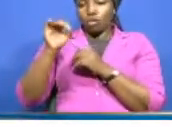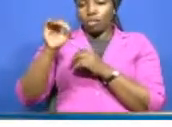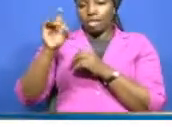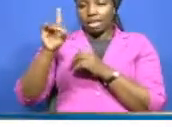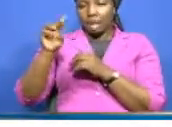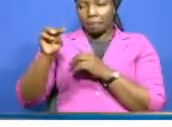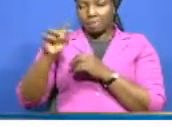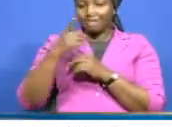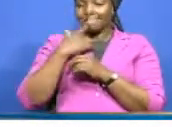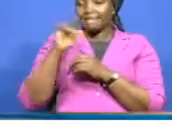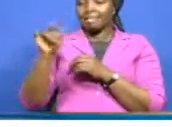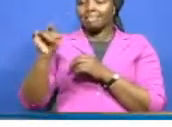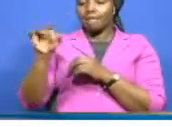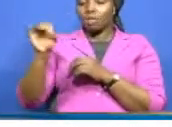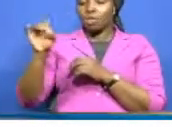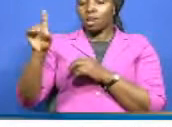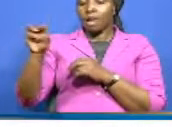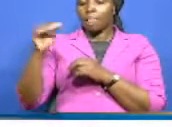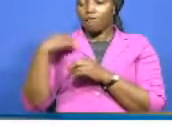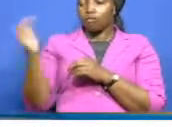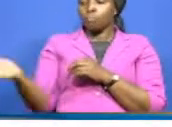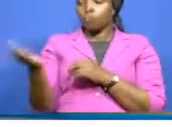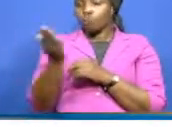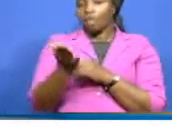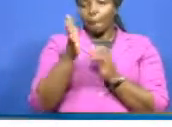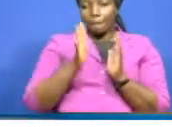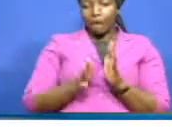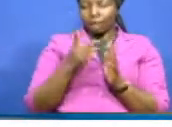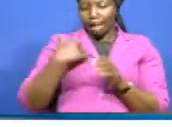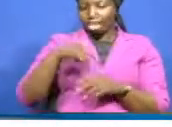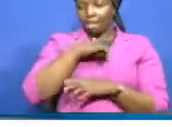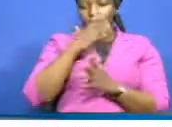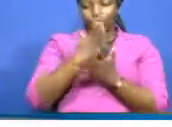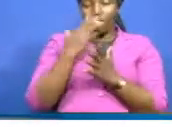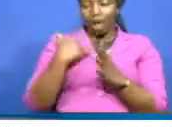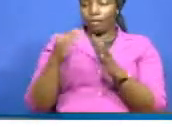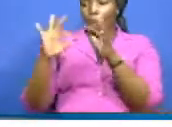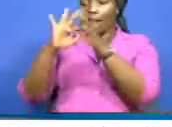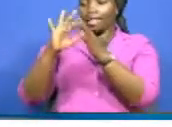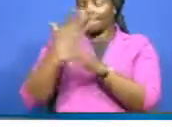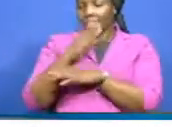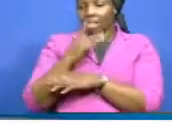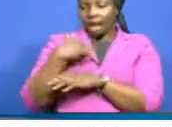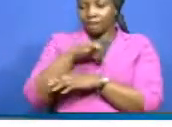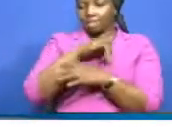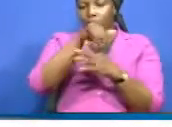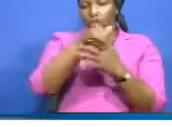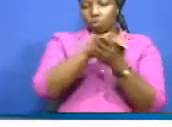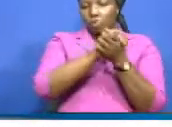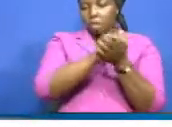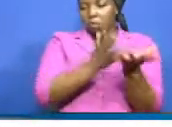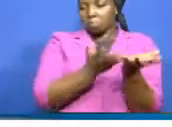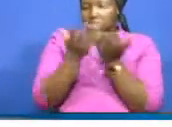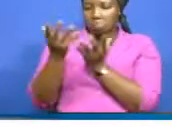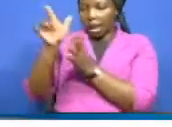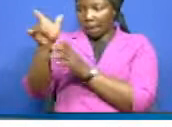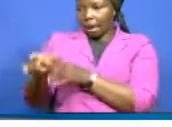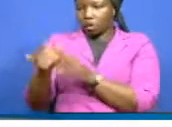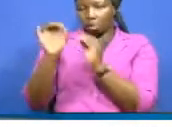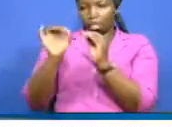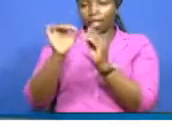kwa sababu ODM iko imeleta na sisi tuko kwenye handshake, sisi kama Jubilee hatupeleki mtu. Lakini unaona kulikuwa